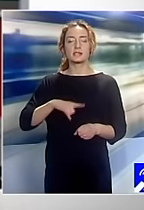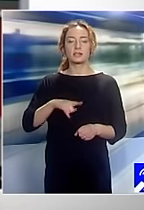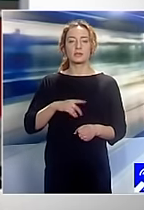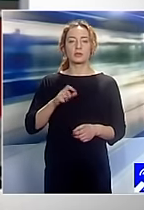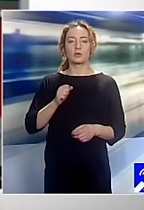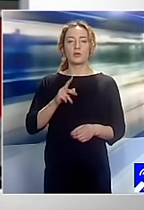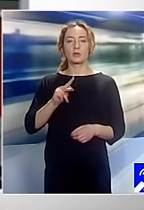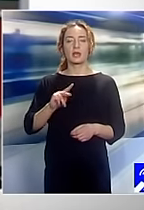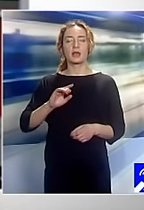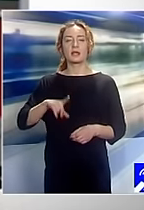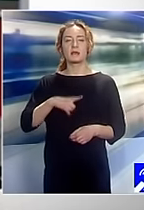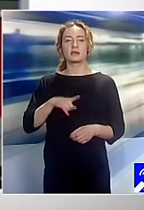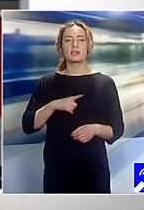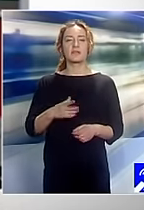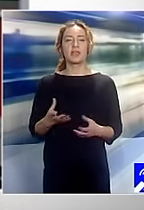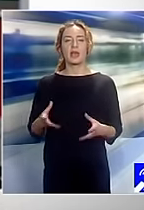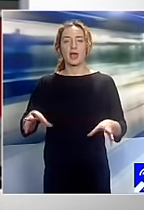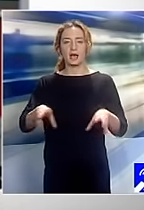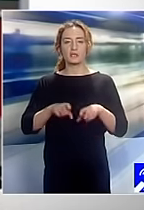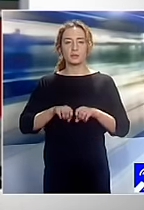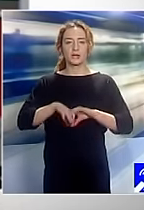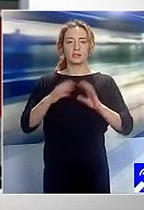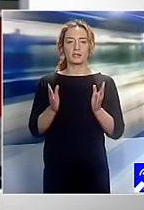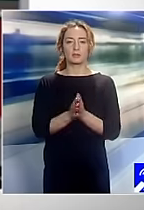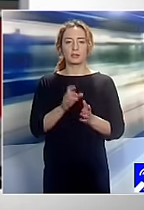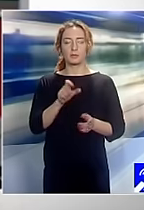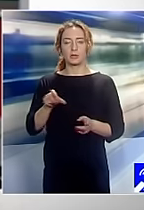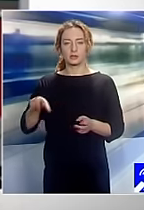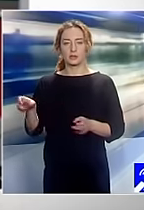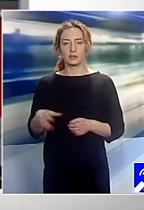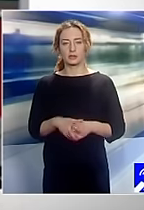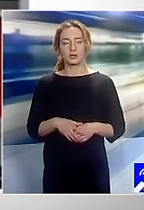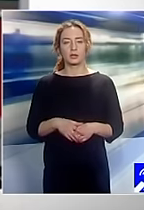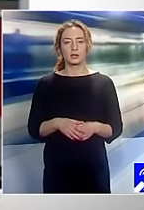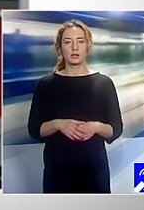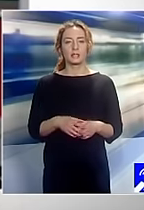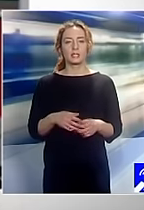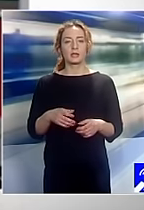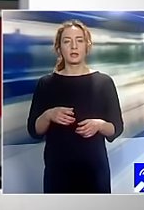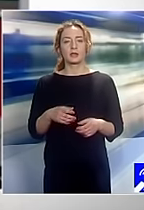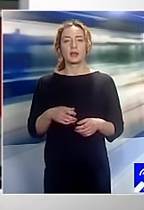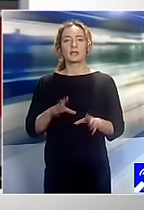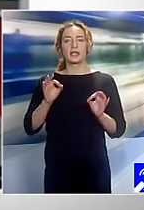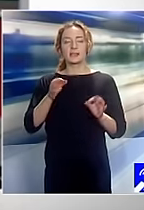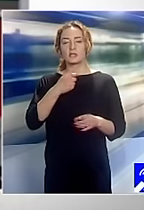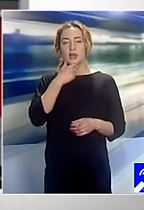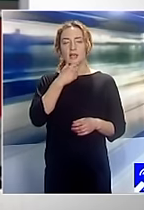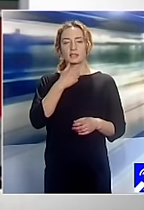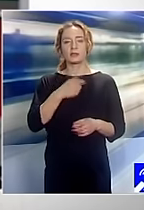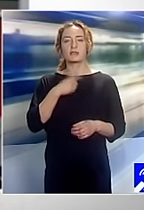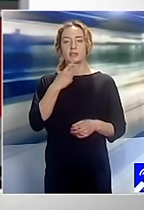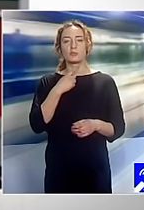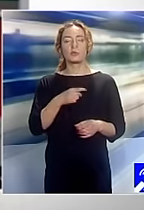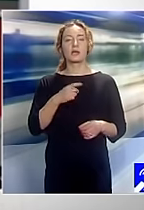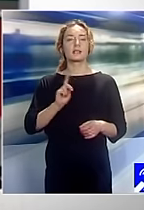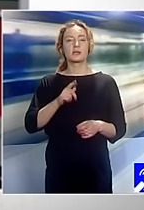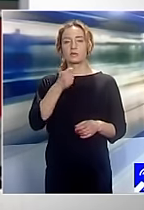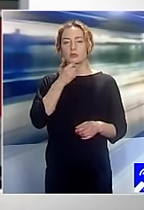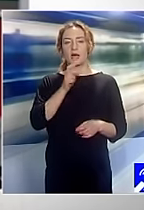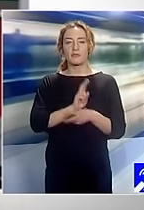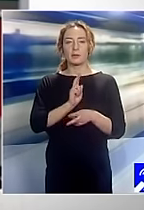fie acceptate cu drag de toată lumea. Și de-aia vedeți că de 10 ani spune la televizor să consumăm lichide și să nu mâncăm sărat, să nu bem mai